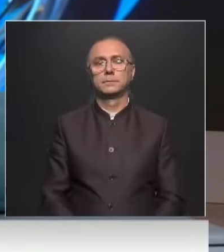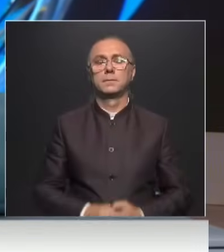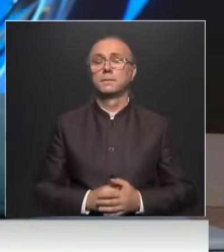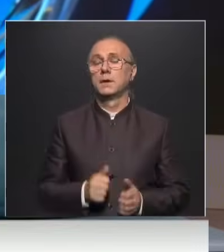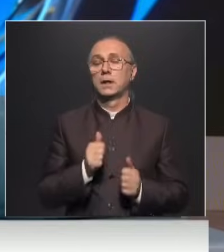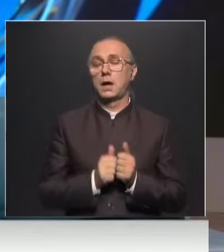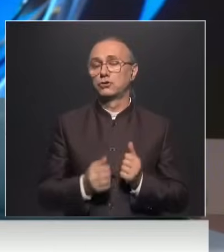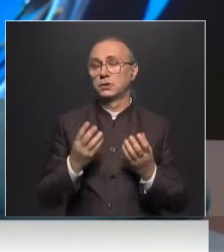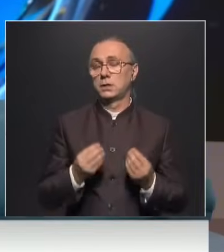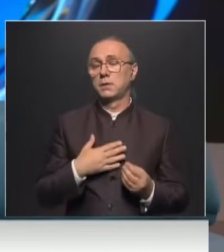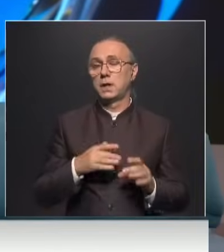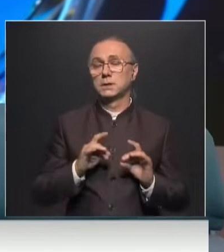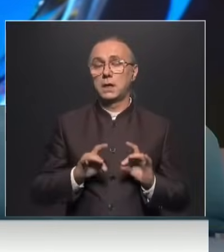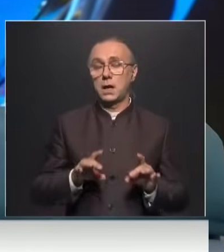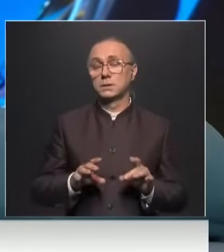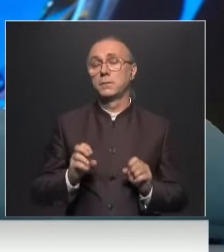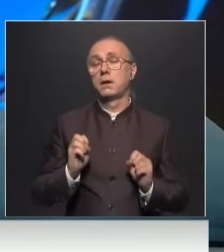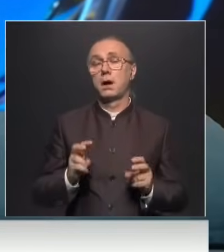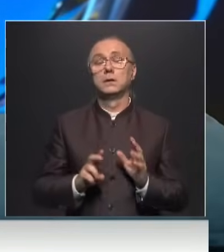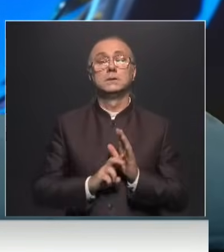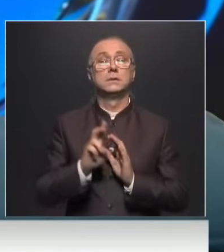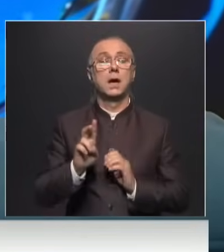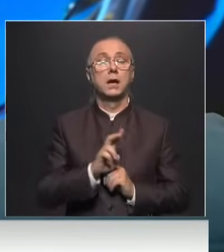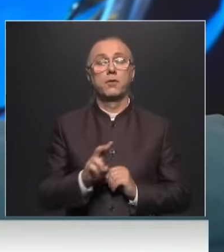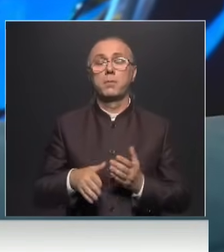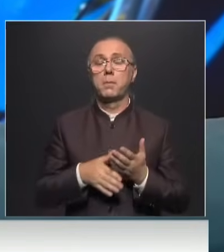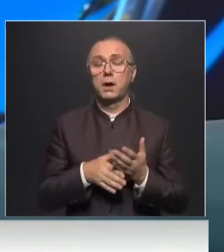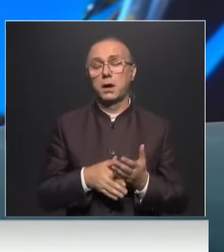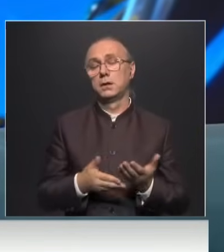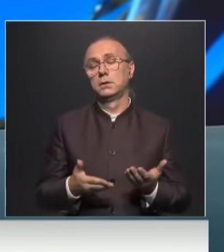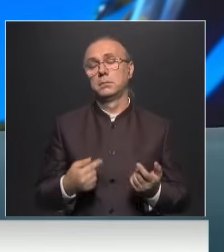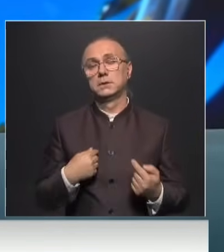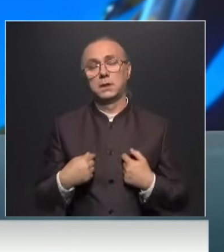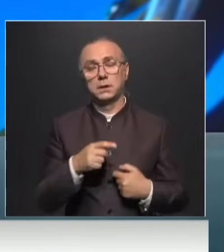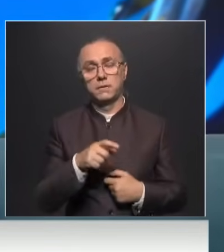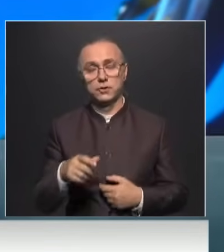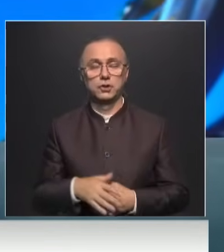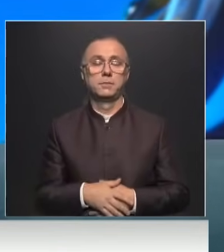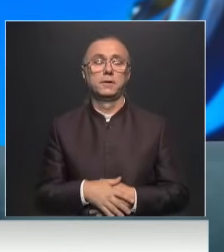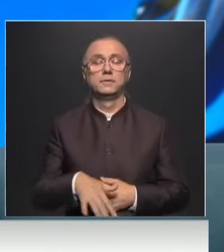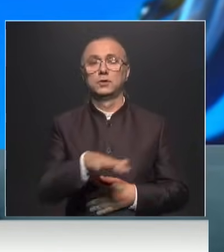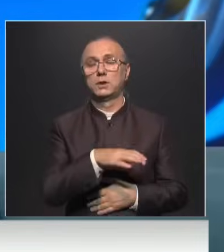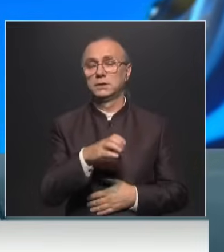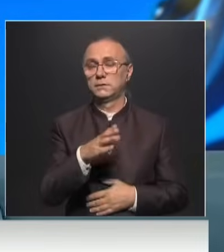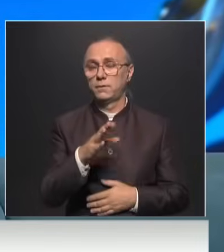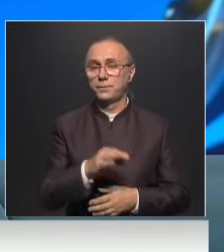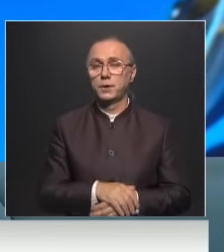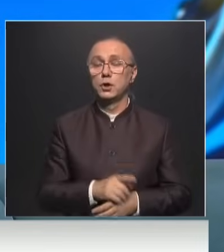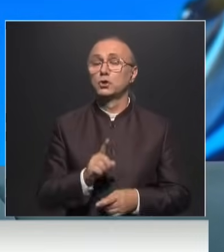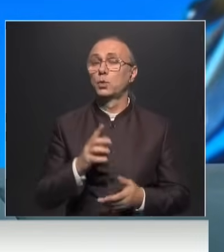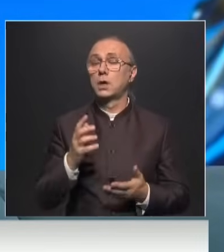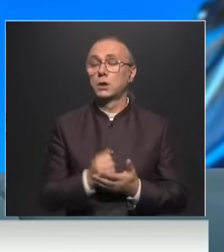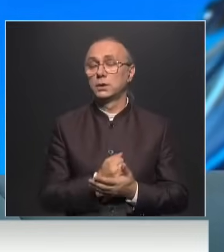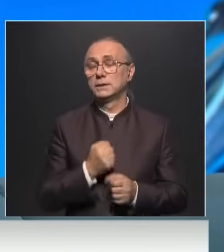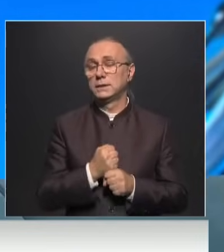Каждый день мы рассказываем о том, как церковь помогает беженцам и жителям пострадавших территорий в зоне вооруженного конфликта. Что удалось сделать за последнюю